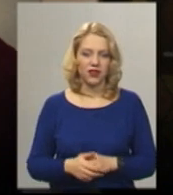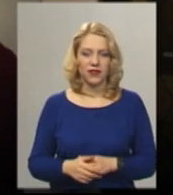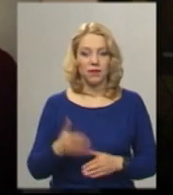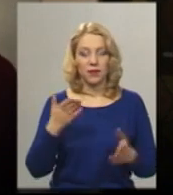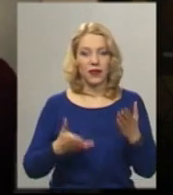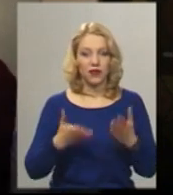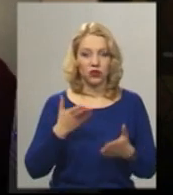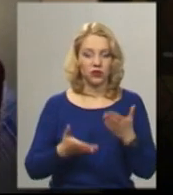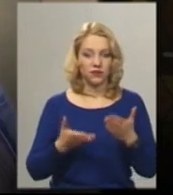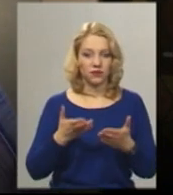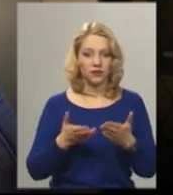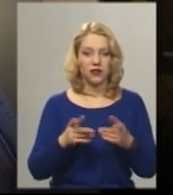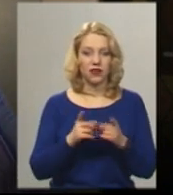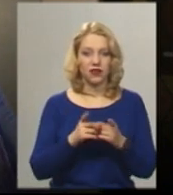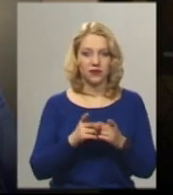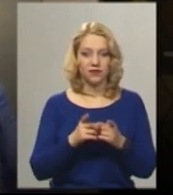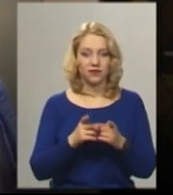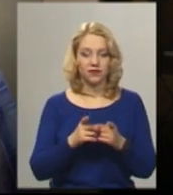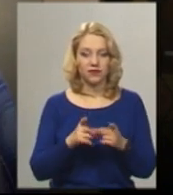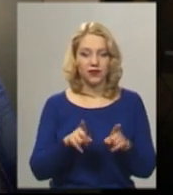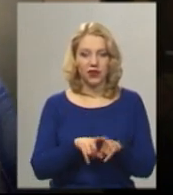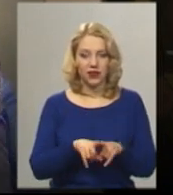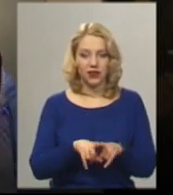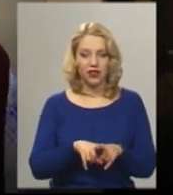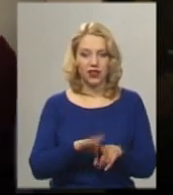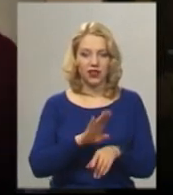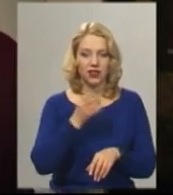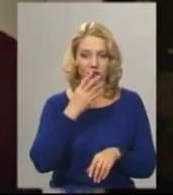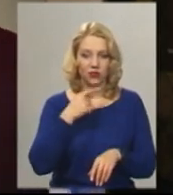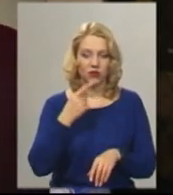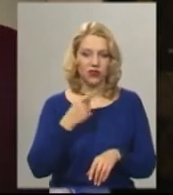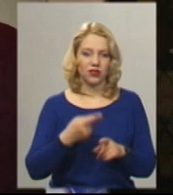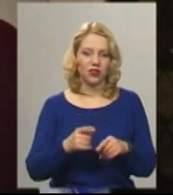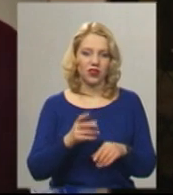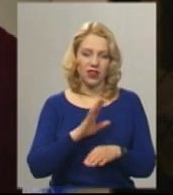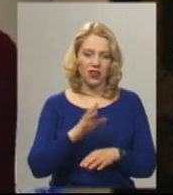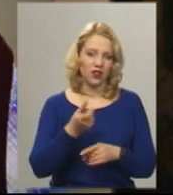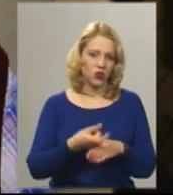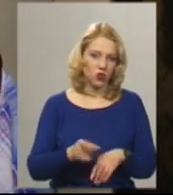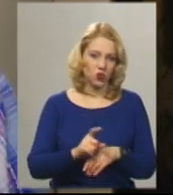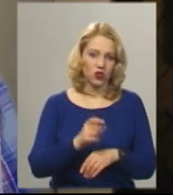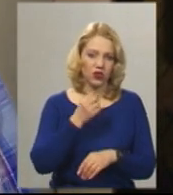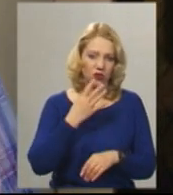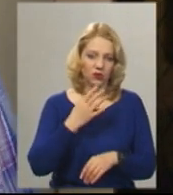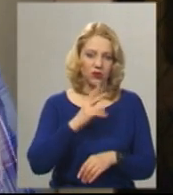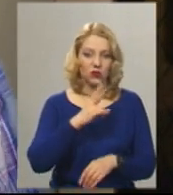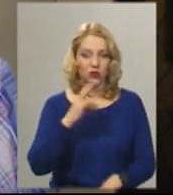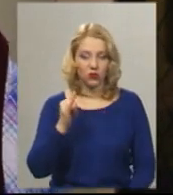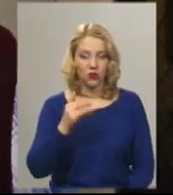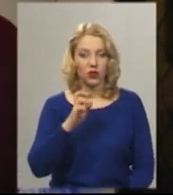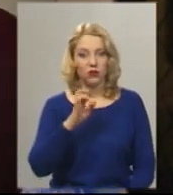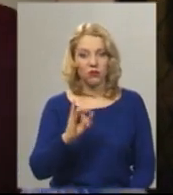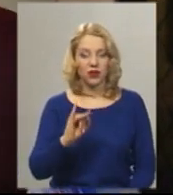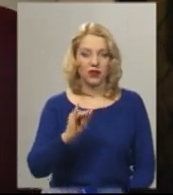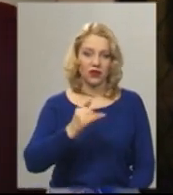якщо так не дуже добре говорити, то не дуже добре. От. Ну, ми хотіли б,